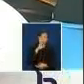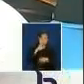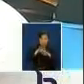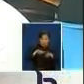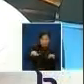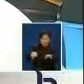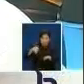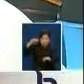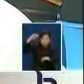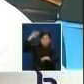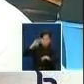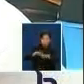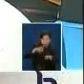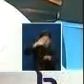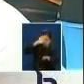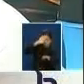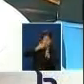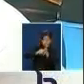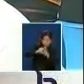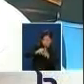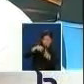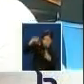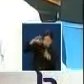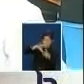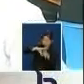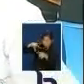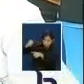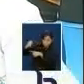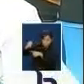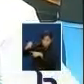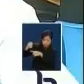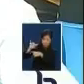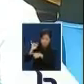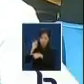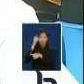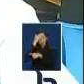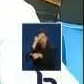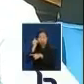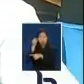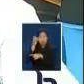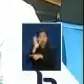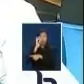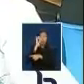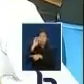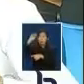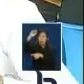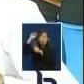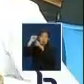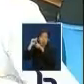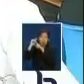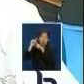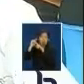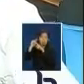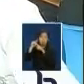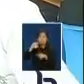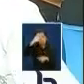ไปได้คือโดยทั่วไปแล้วผู้ใหญ่เนี่ยมักจะไม่ค่อยเป็นเพราะว่าเขามักจะได้รับเชื้อมาแล้วตั้งแต่สมัยเด็กซ ึ่ งบางคนเนี่ยได้รับเชื้อมาแล้วโดย